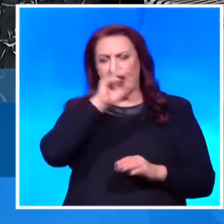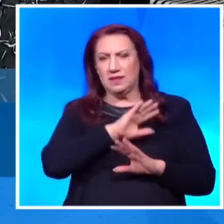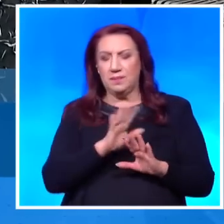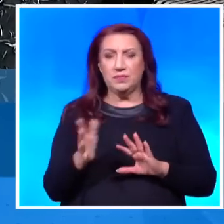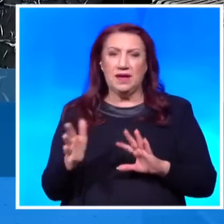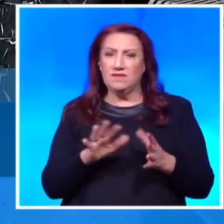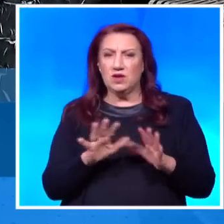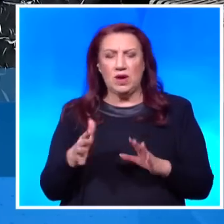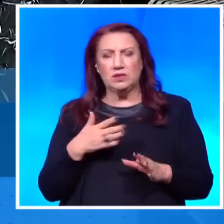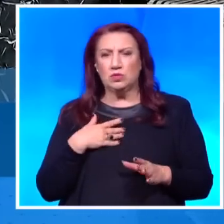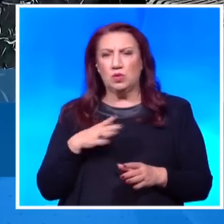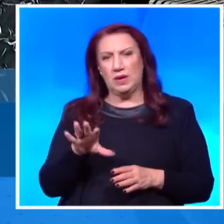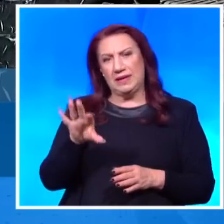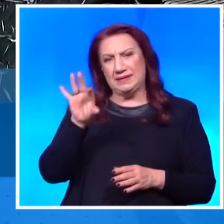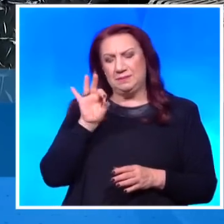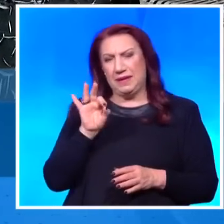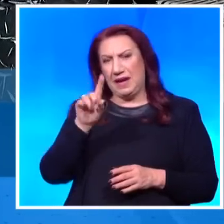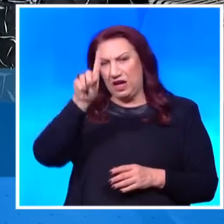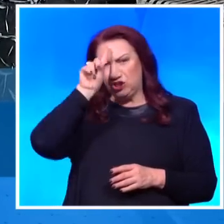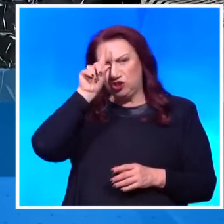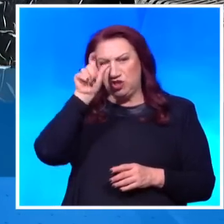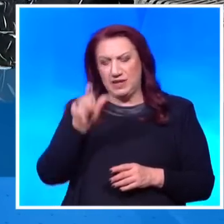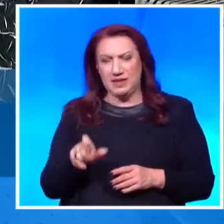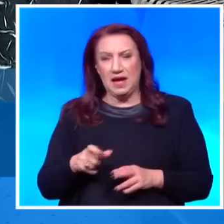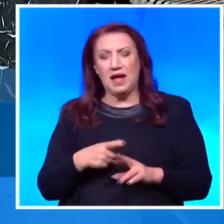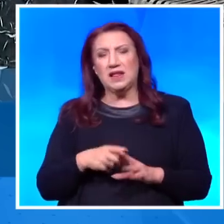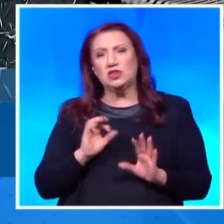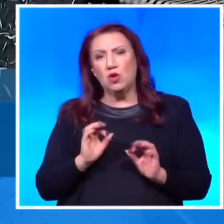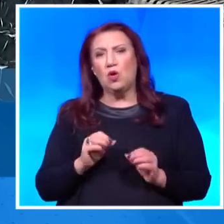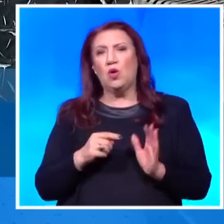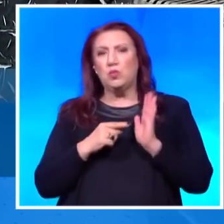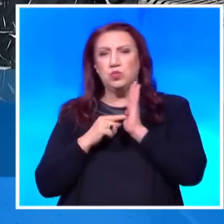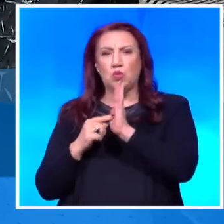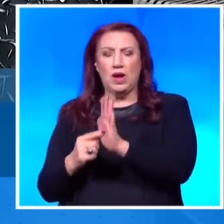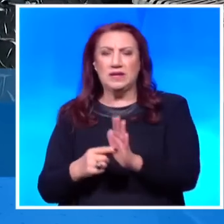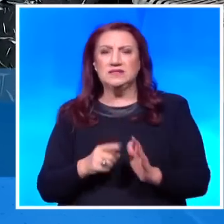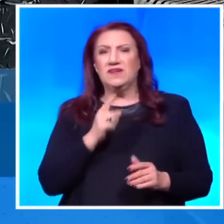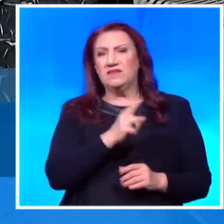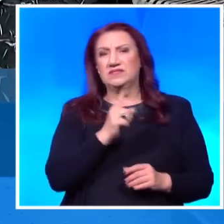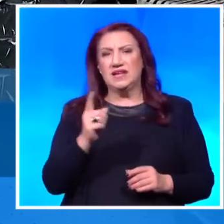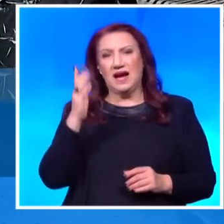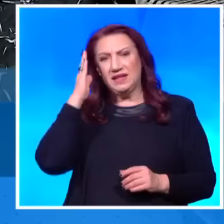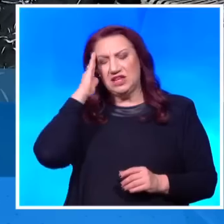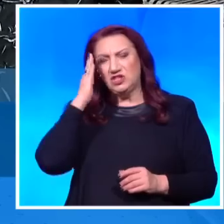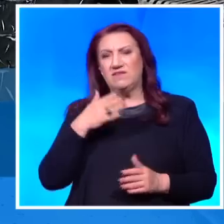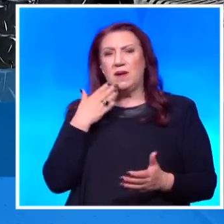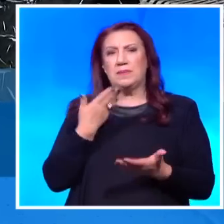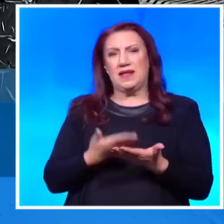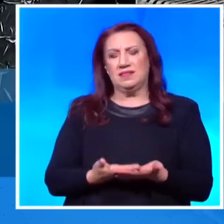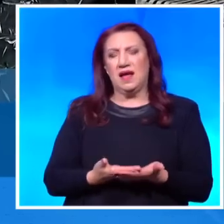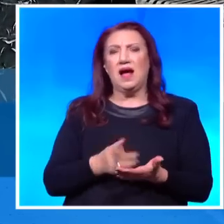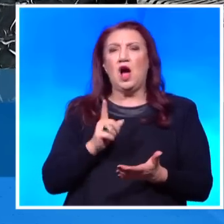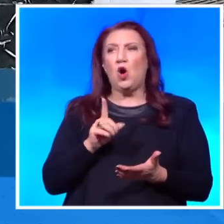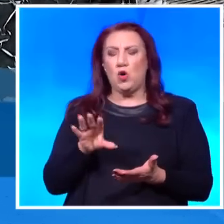имала известно предпочитание за жена, но практиката показва, че всяка страна номинира лицето, което смята за подходящо и полът може и да